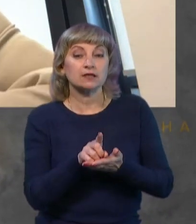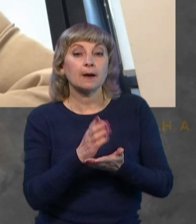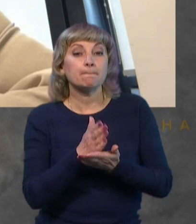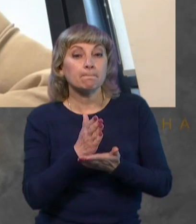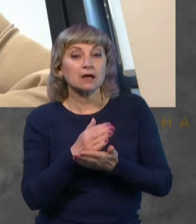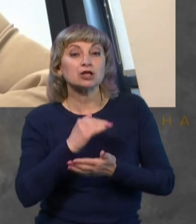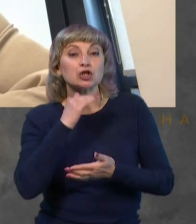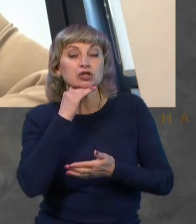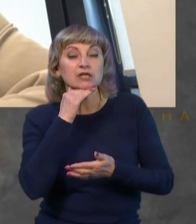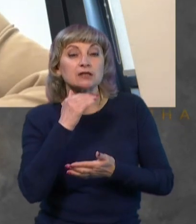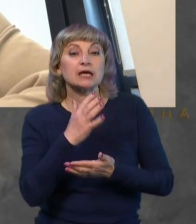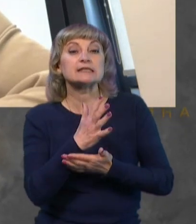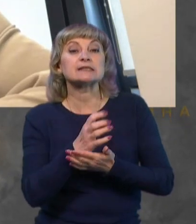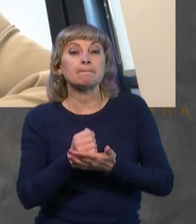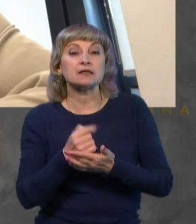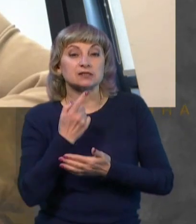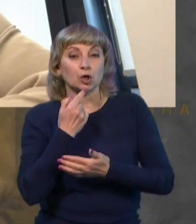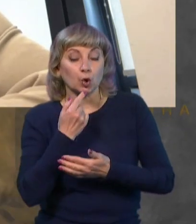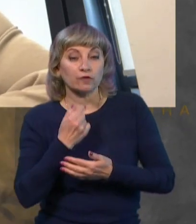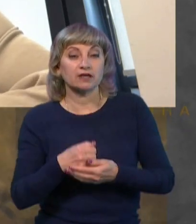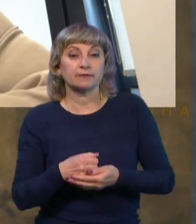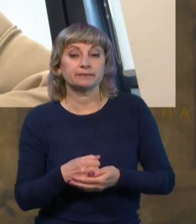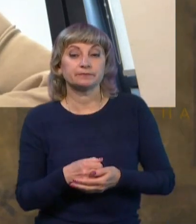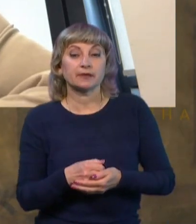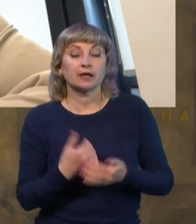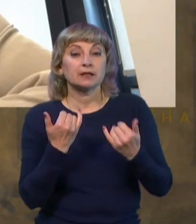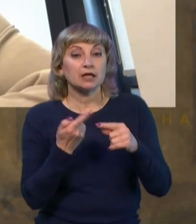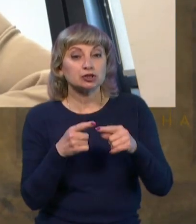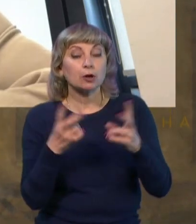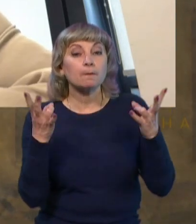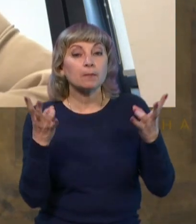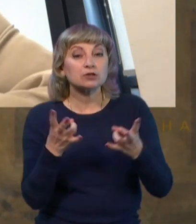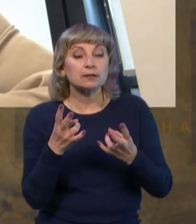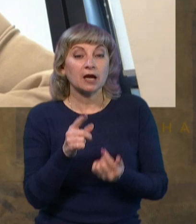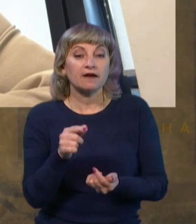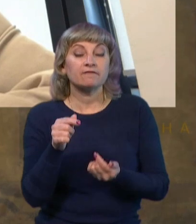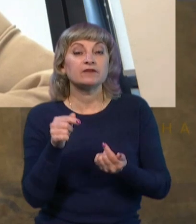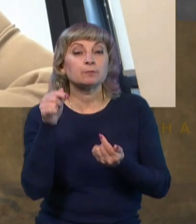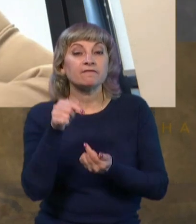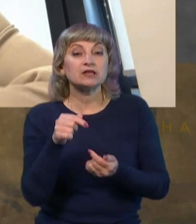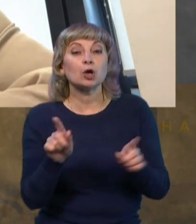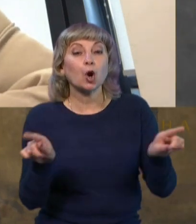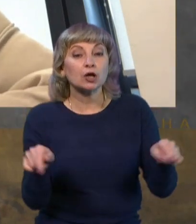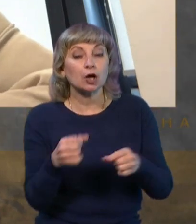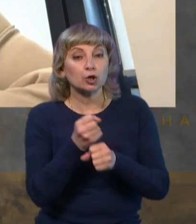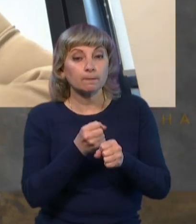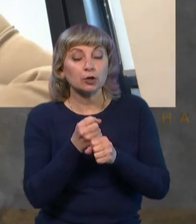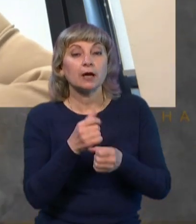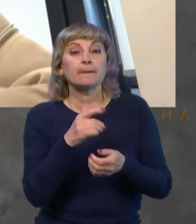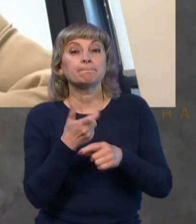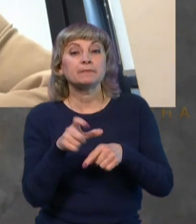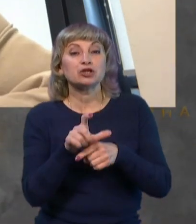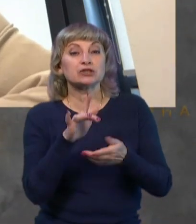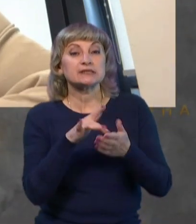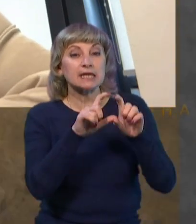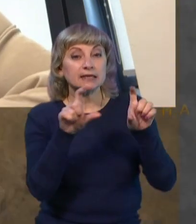мати достатній запас крові, і для цього потрібно відповідно організовувати роботу. Більшість центрів крові так